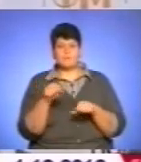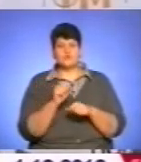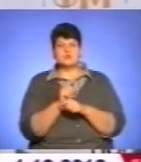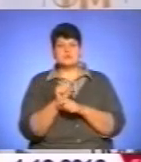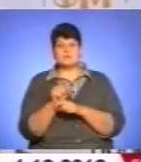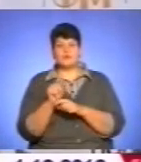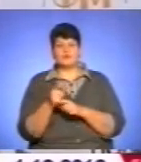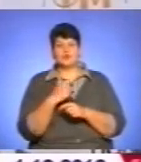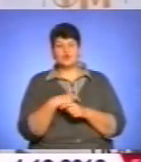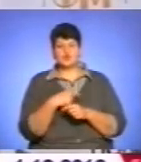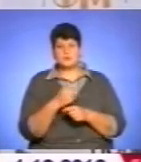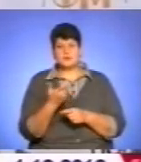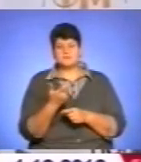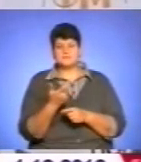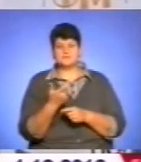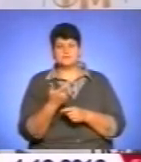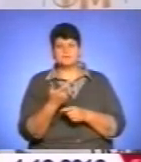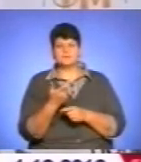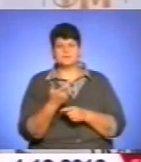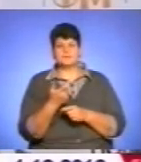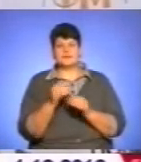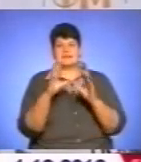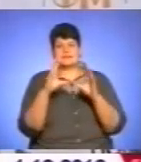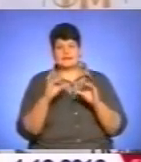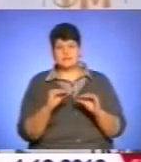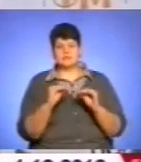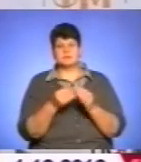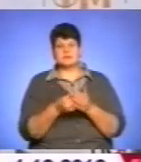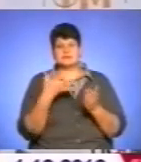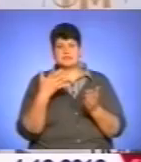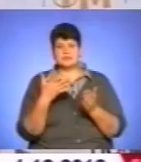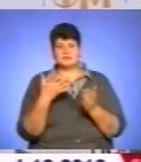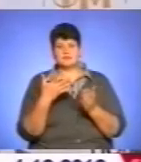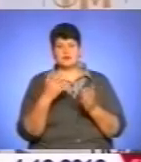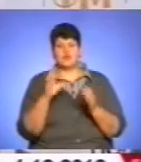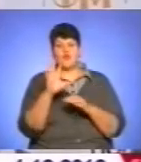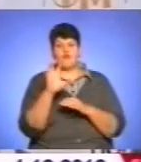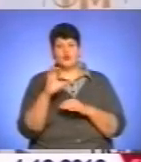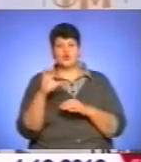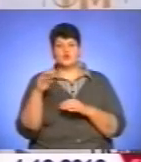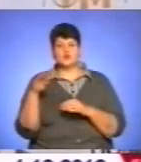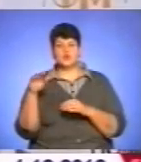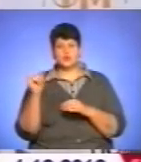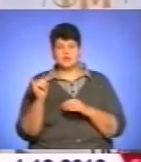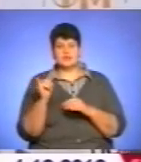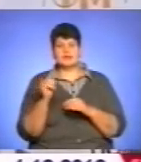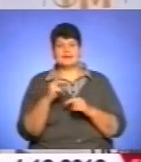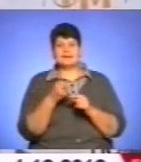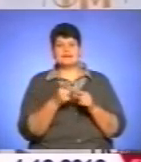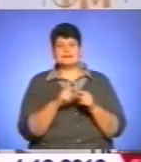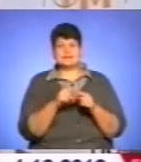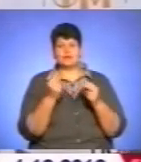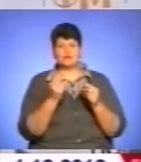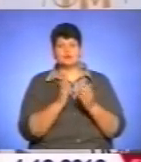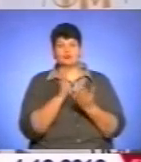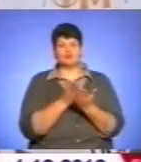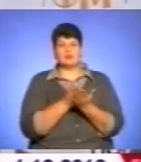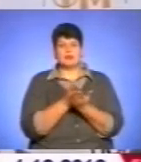собі фотосесії за зниженими цінами фотостудії з професійними фотографами. І також всі кошти ці будуть